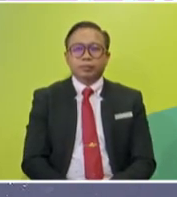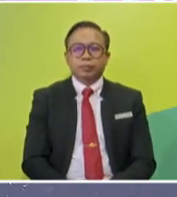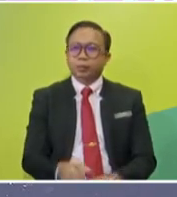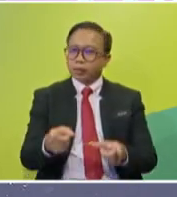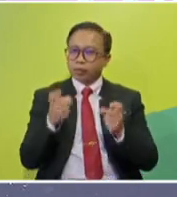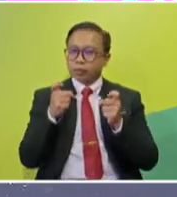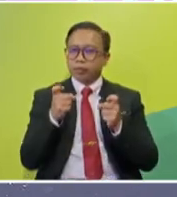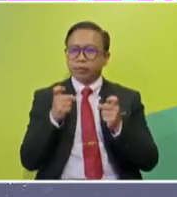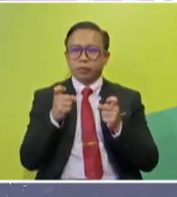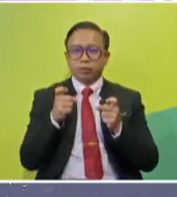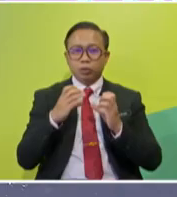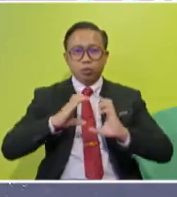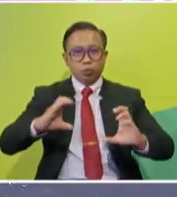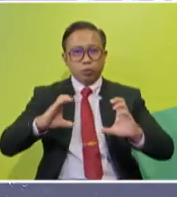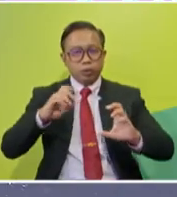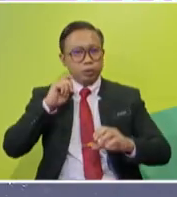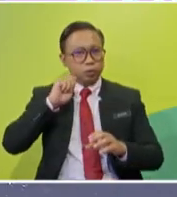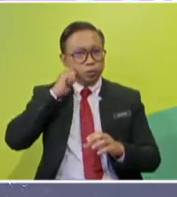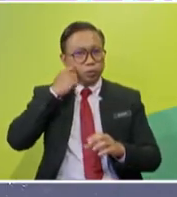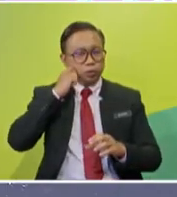saya akan coba